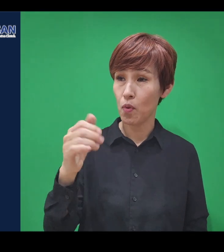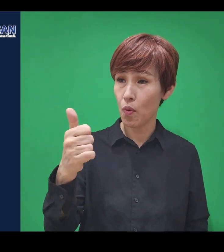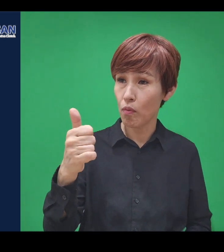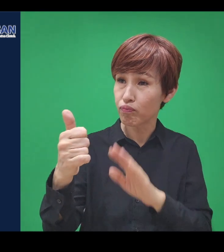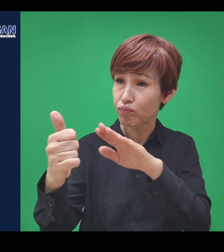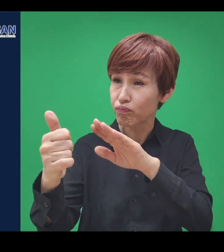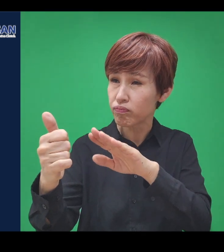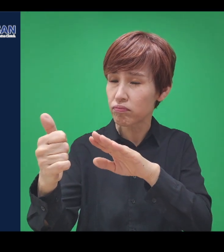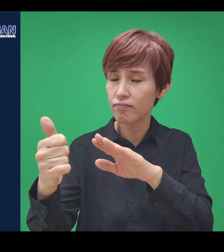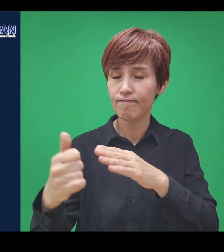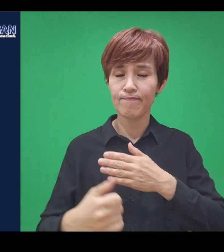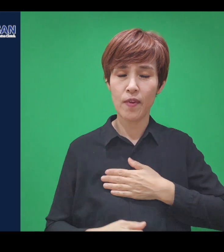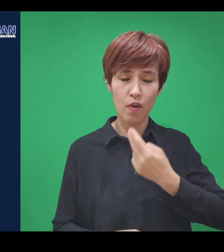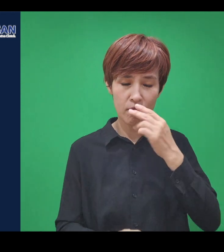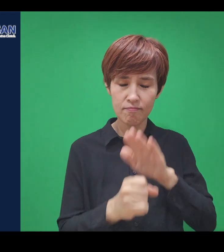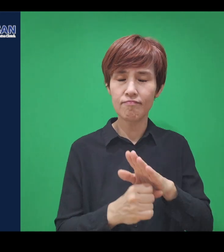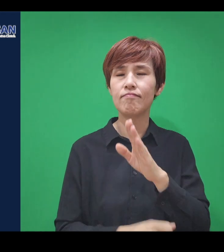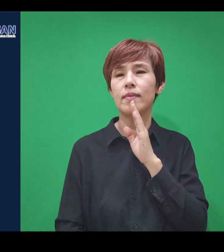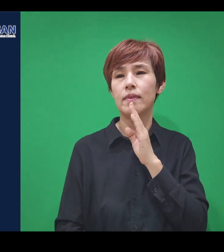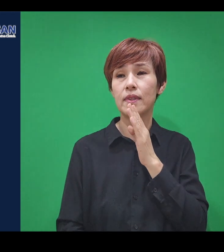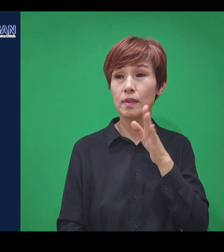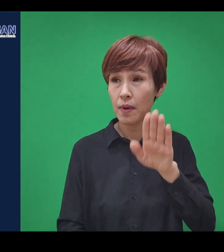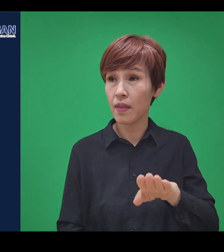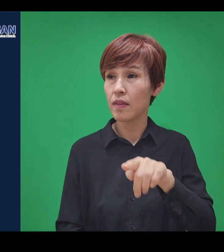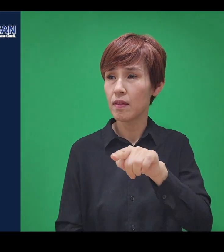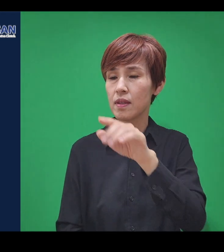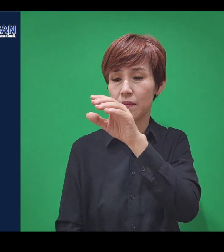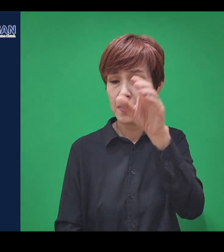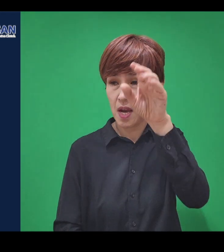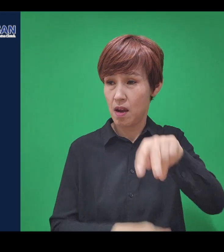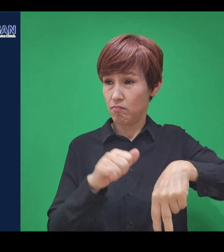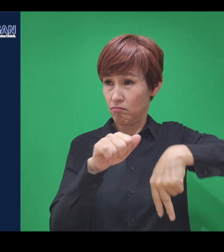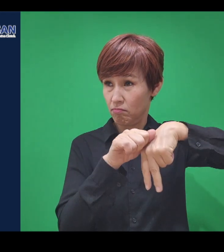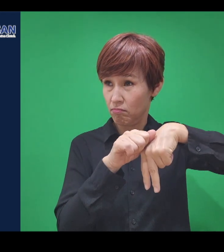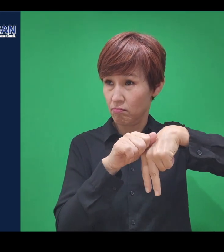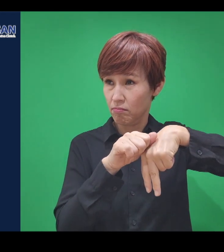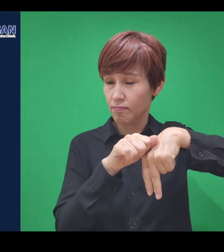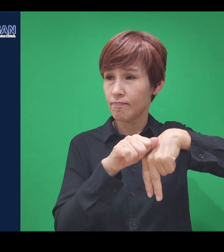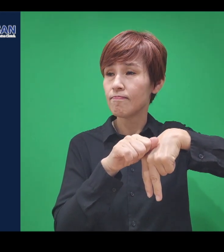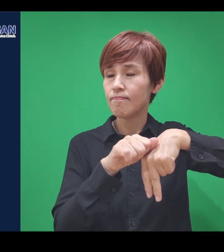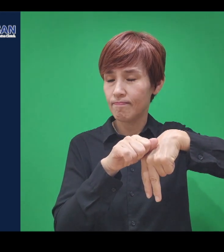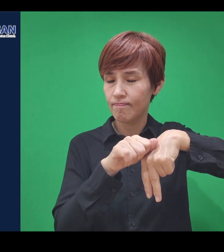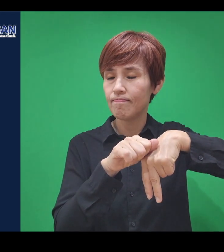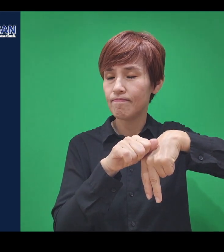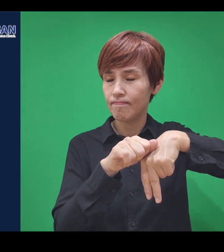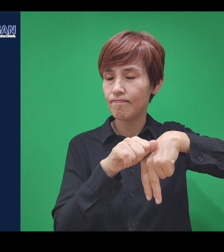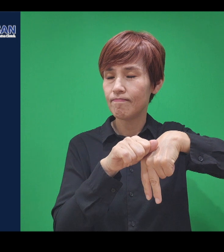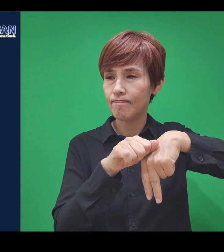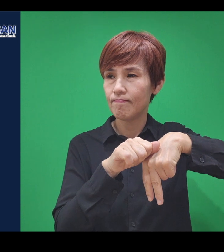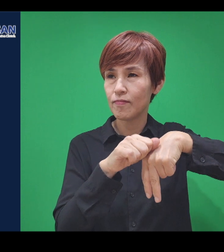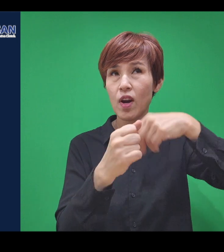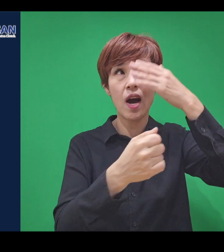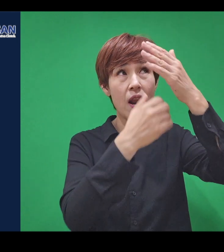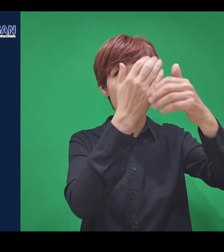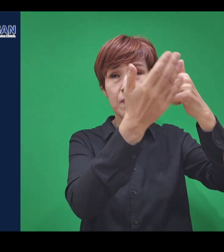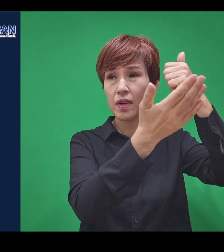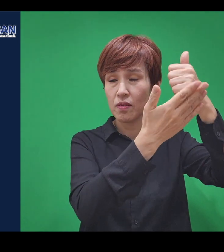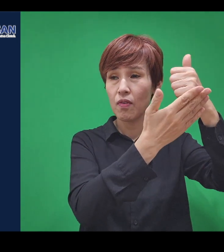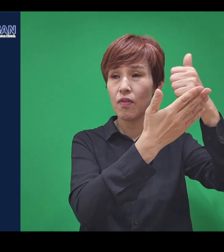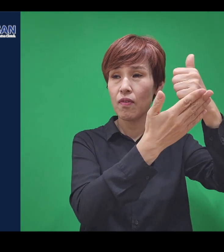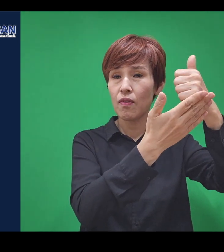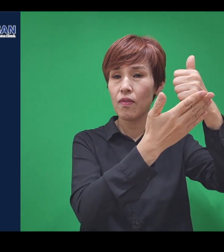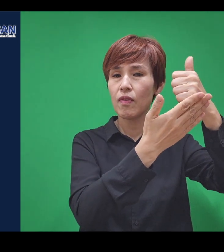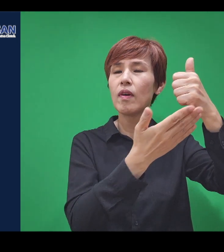내가 너무 억울하다만 네가 나를 십자가에 못 박는다고? 그건 하나님